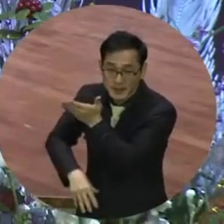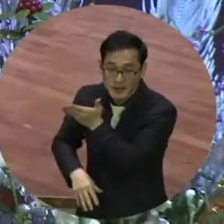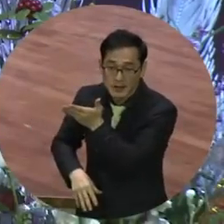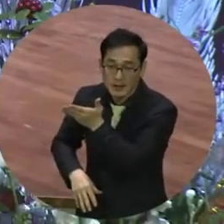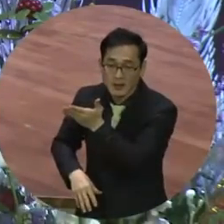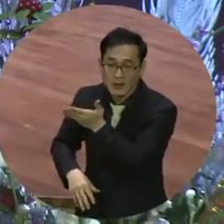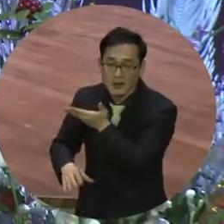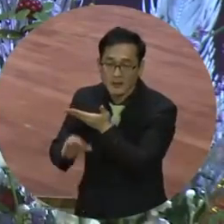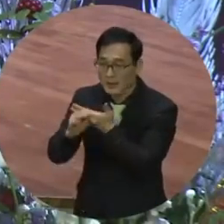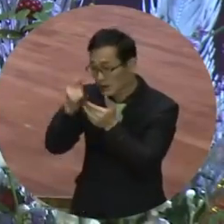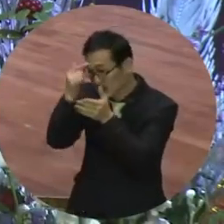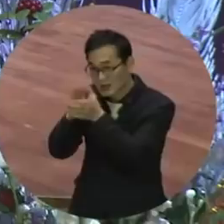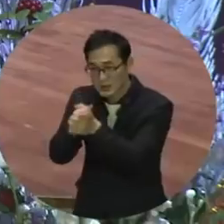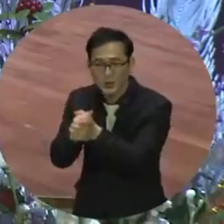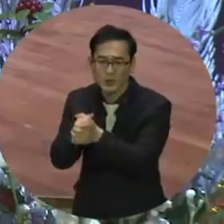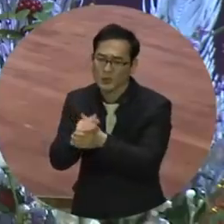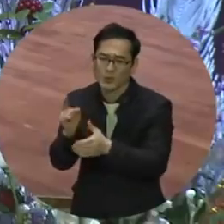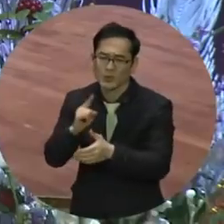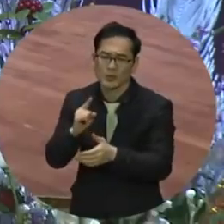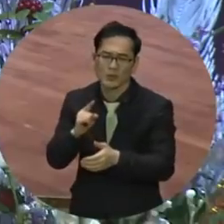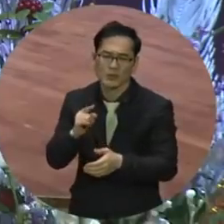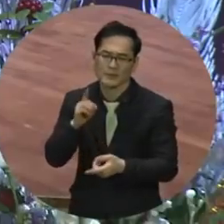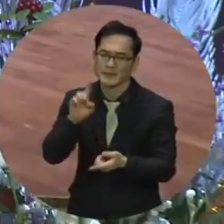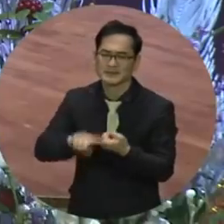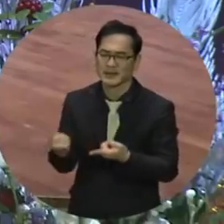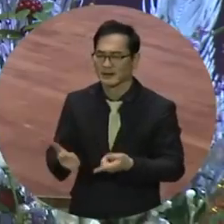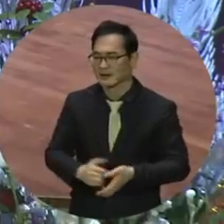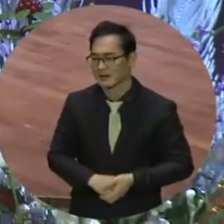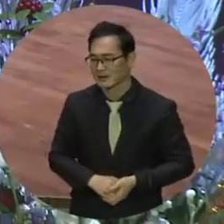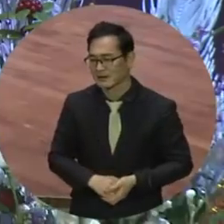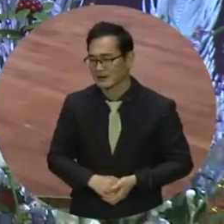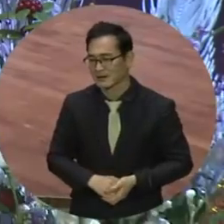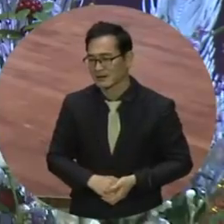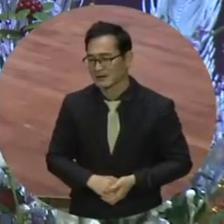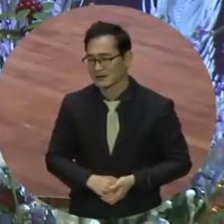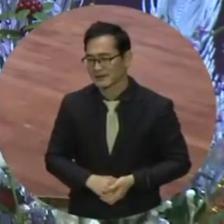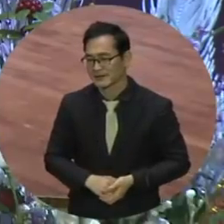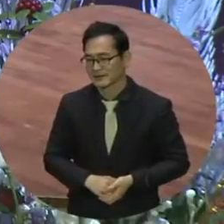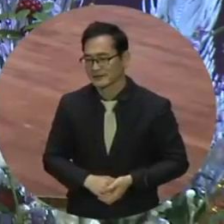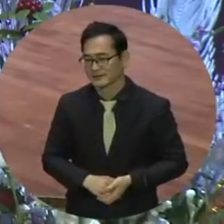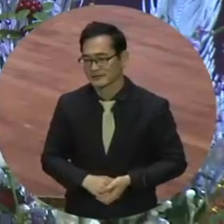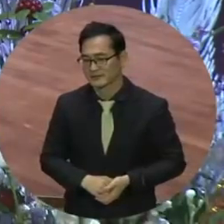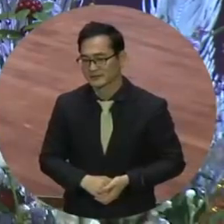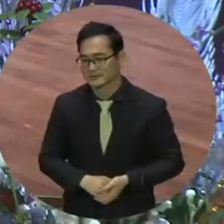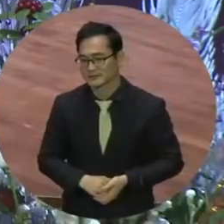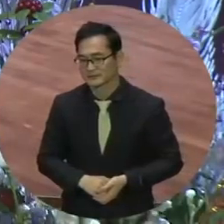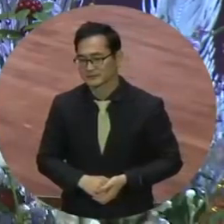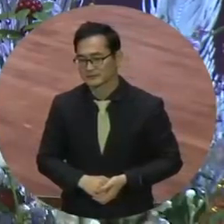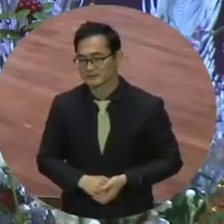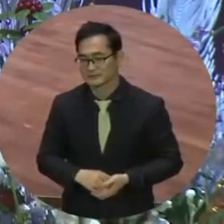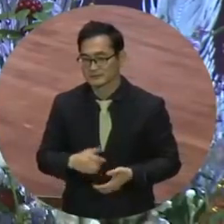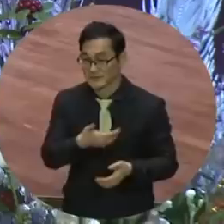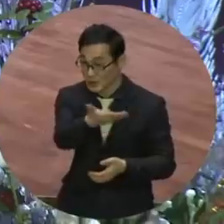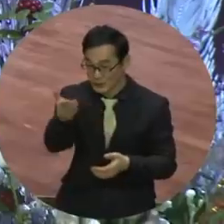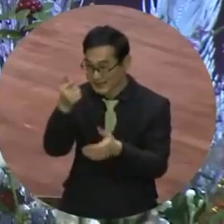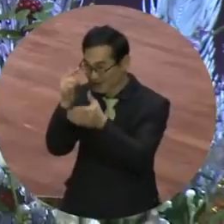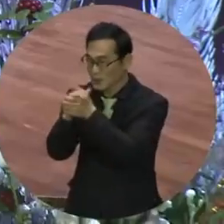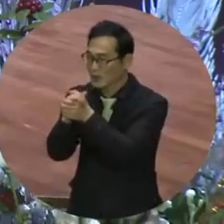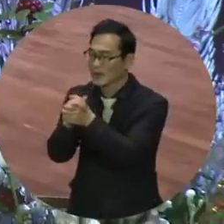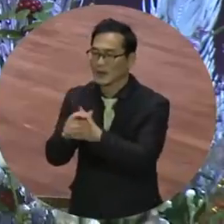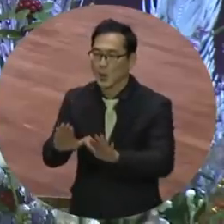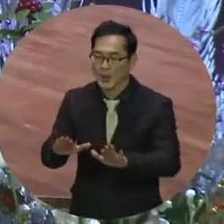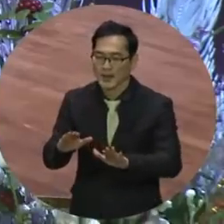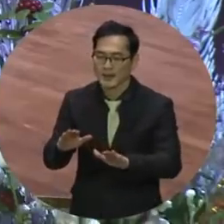메시지 잡고 기도 안 해. 여러분 오늘부터 새해를 맞이하면 준비를 하세요. 다른 준비할 게 없어요. 하나님 새해는 말씀